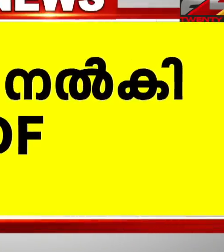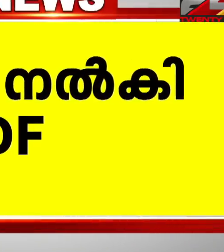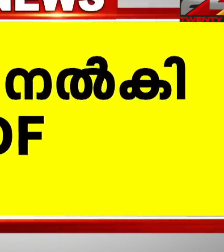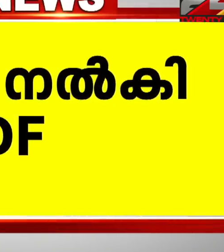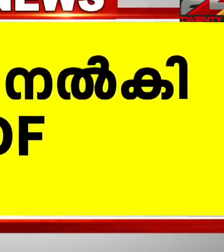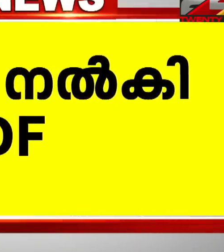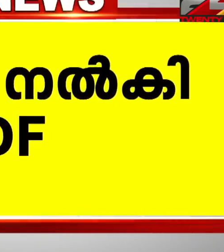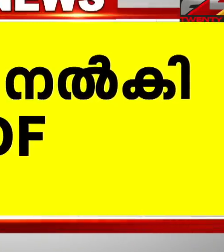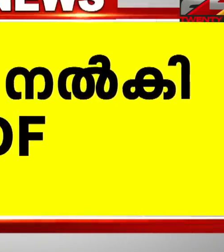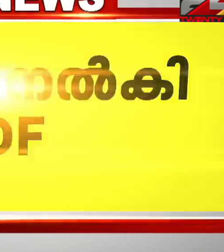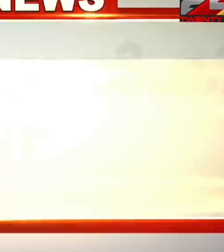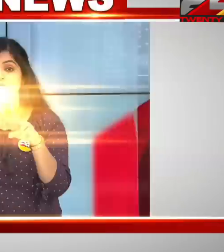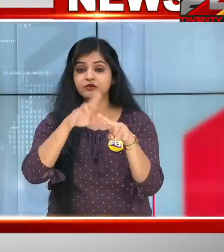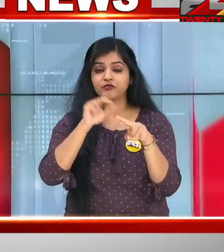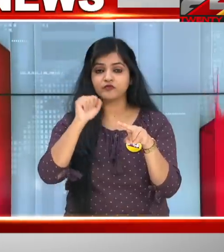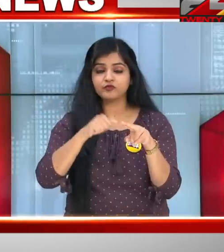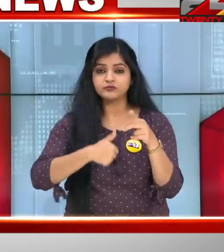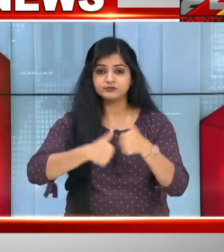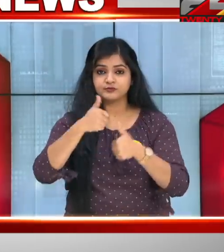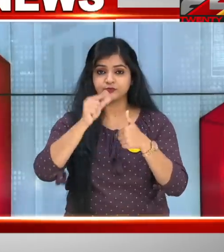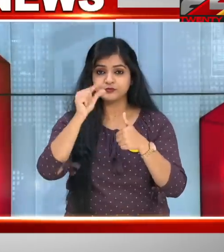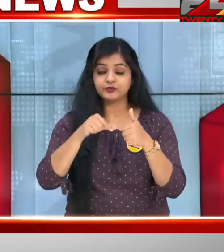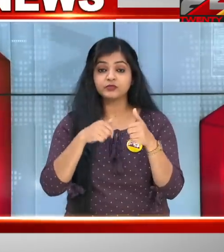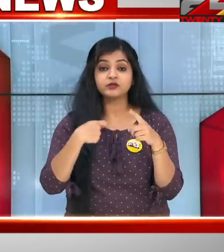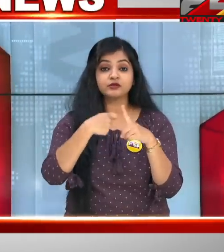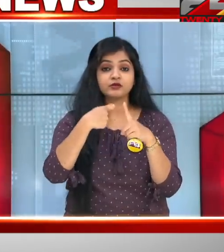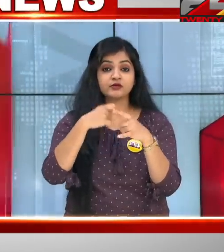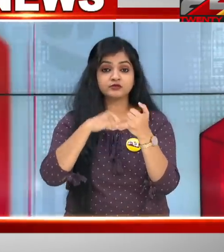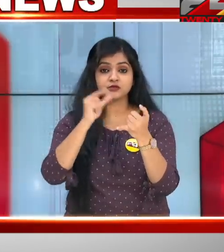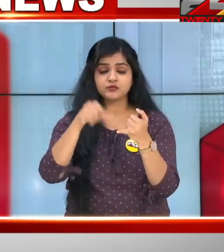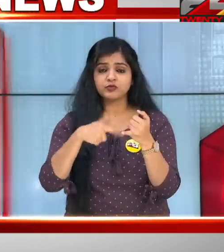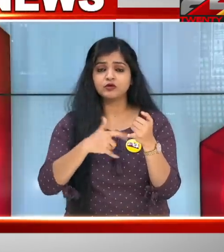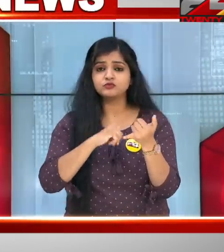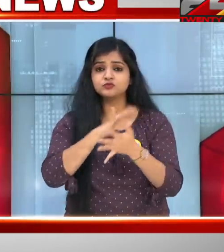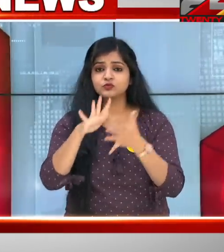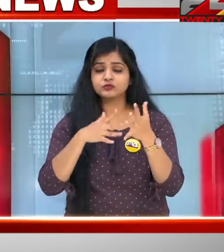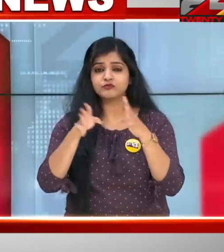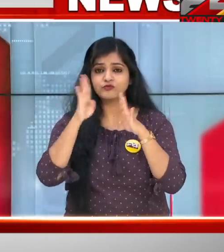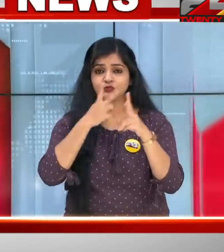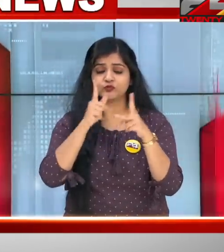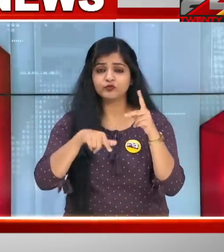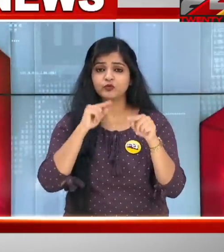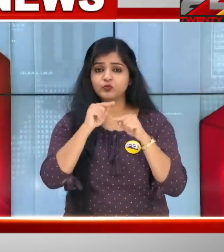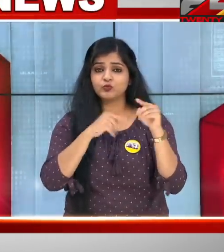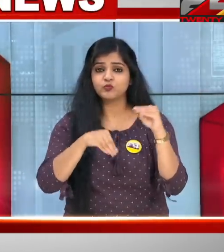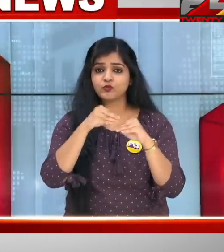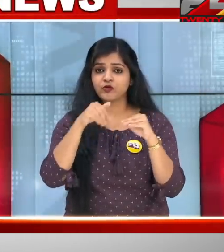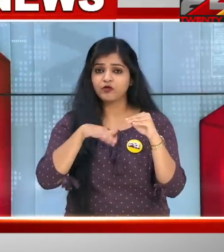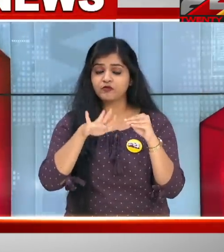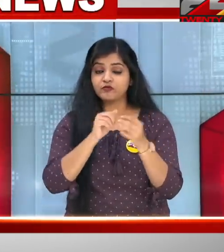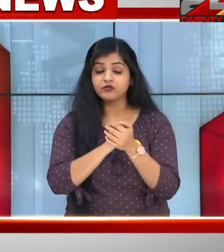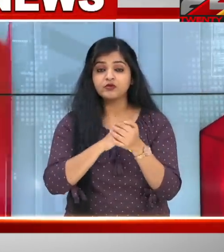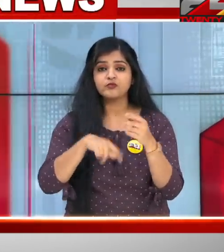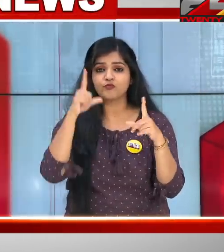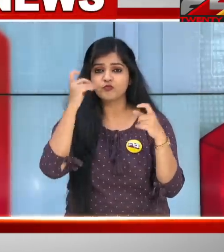ശൈലജയെ സമൂഹ മാധ്യമങ്ങളിലൂടെ അധിക്ഷേപിക്കുന്നു എന്ന് കാണിച്ചാണ് LDF ഇപ്പോൾ പരാതി നൽകിയിട്ടുള്ളത്. ചിത്രങ്ങൾ മോർഫ് ചെയ്ത് പ്രചരിപ്പിക്കുന്നു,